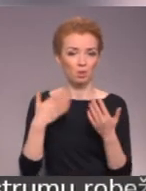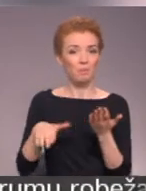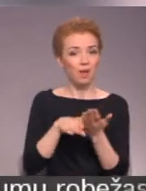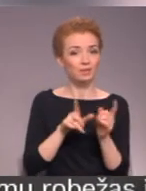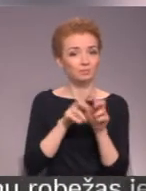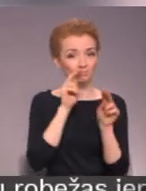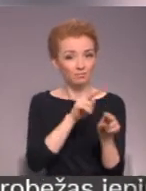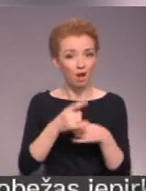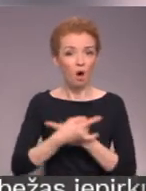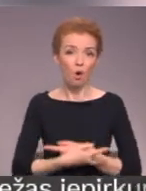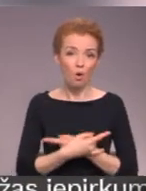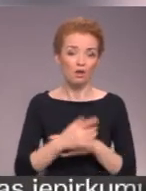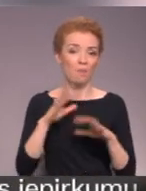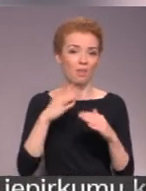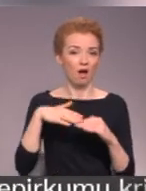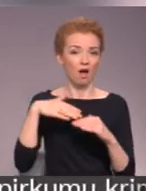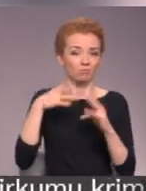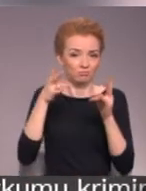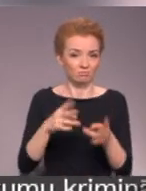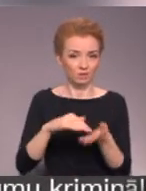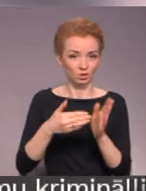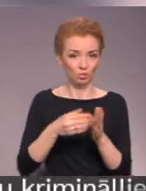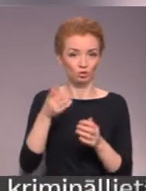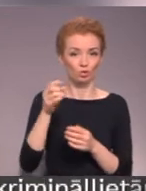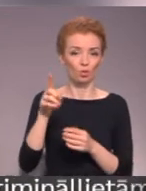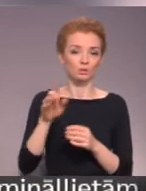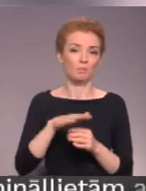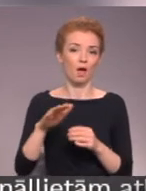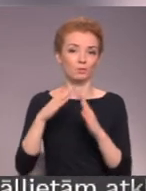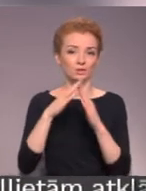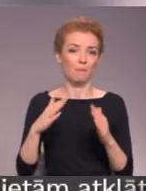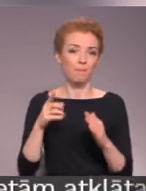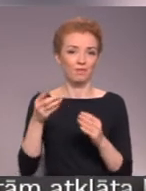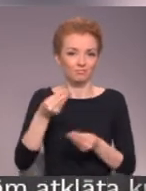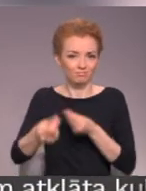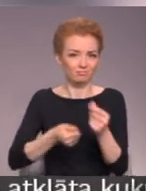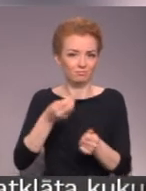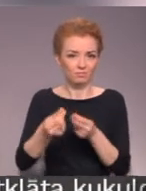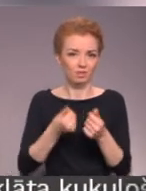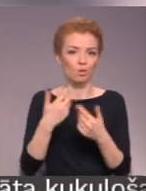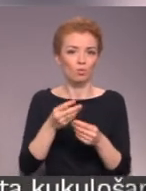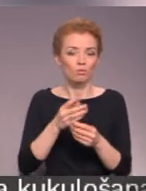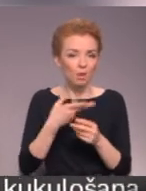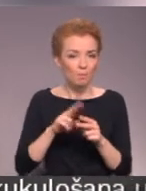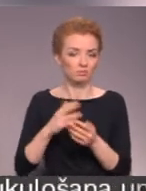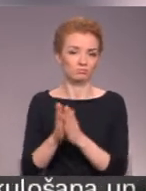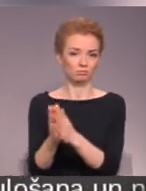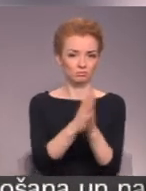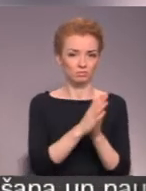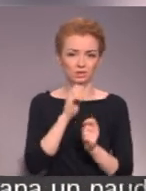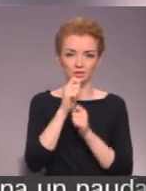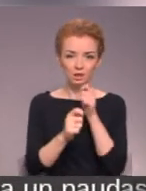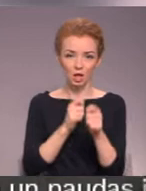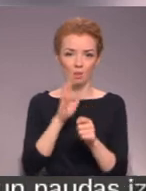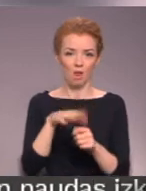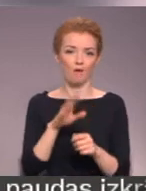bet ārkārtējās situācijas laikā SOS bērnu ciemata ikdienas tēriņi ir pieauguši. Tiek vākti ziedojumi, kas paredzēti arī aukļu